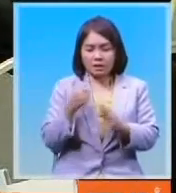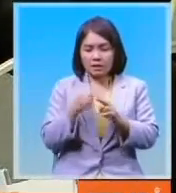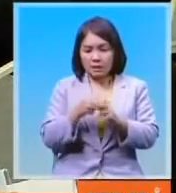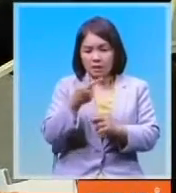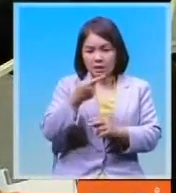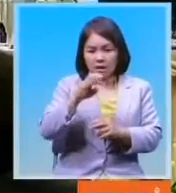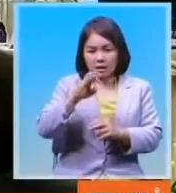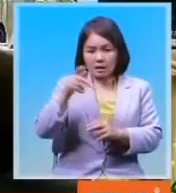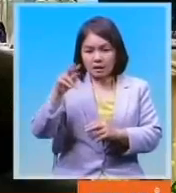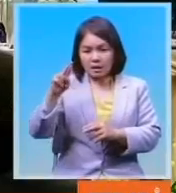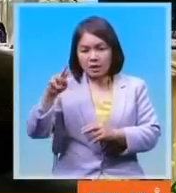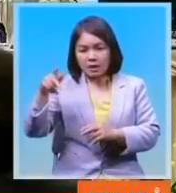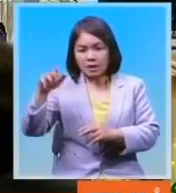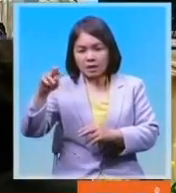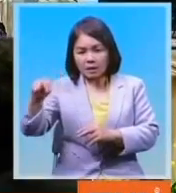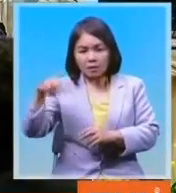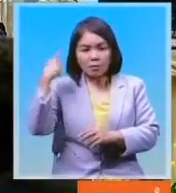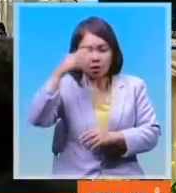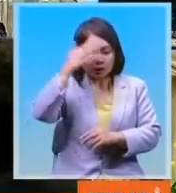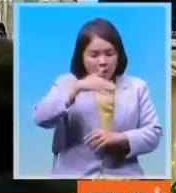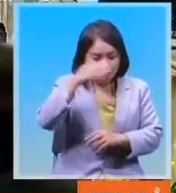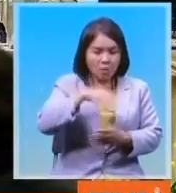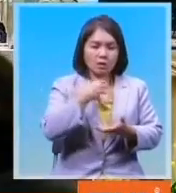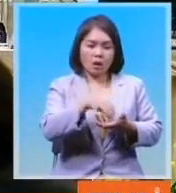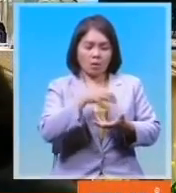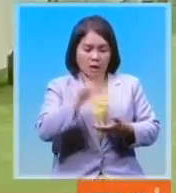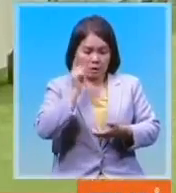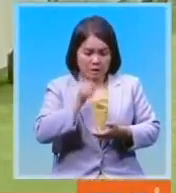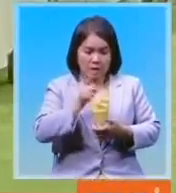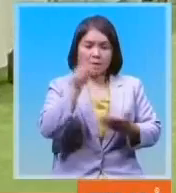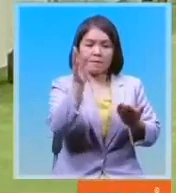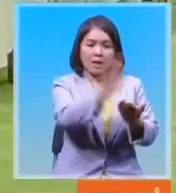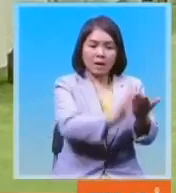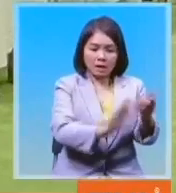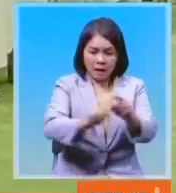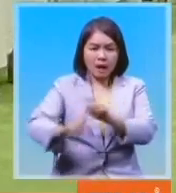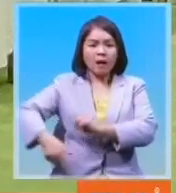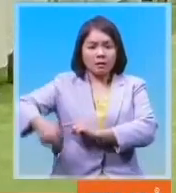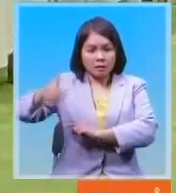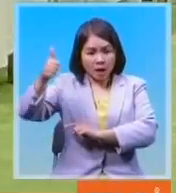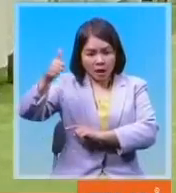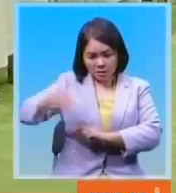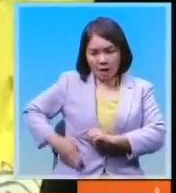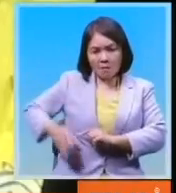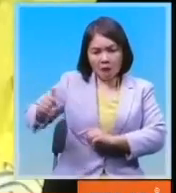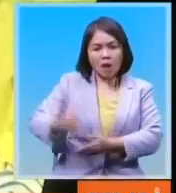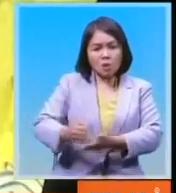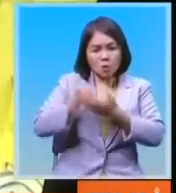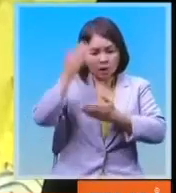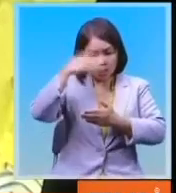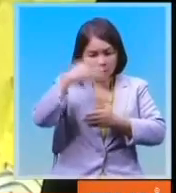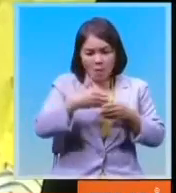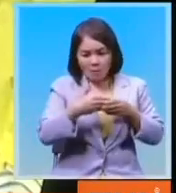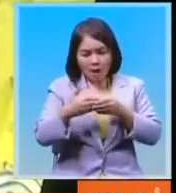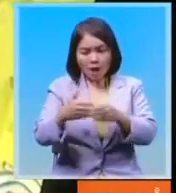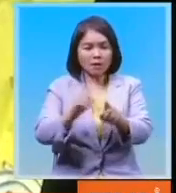นะครับเป็นผู้พิการทางสายตาอย่างที่บอกไปก็น้องสายเล่าให้ฟังว่าจริงๆแล้วหลายประเทศนะอนุญาตให้นำสุนัขนำทางเข้าไปในสถาน